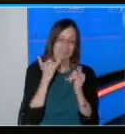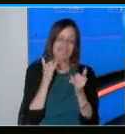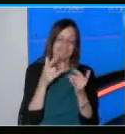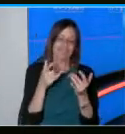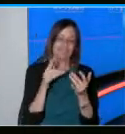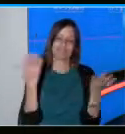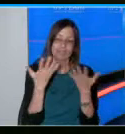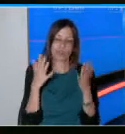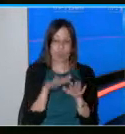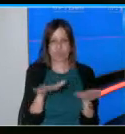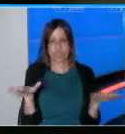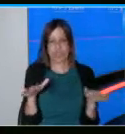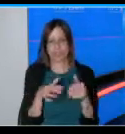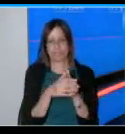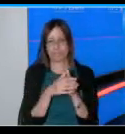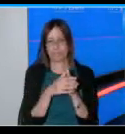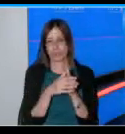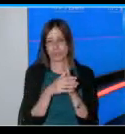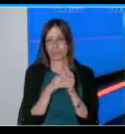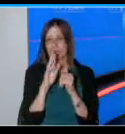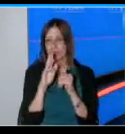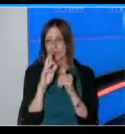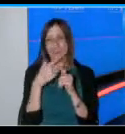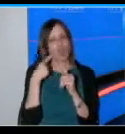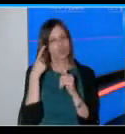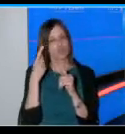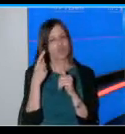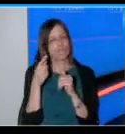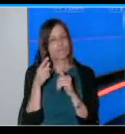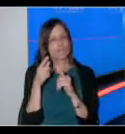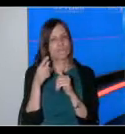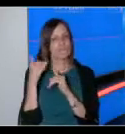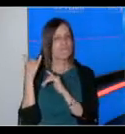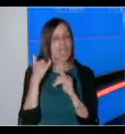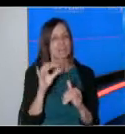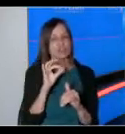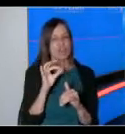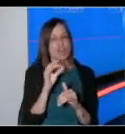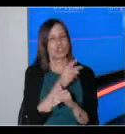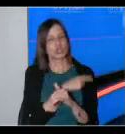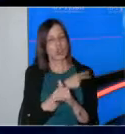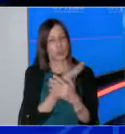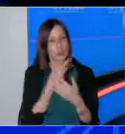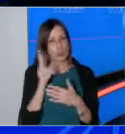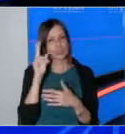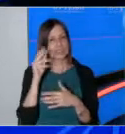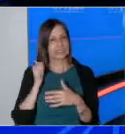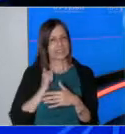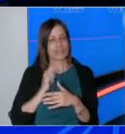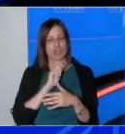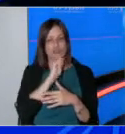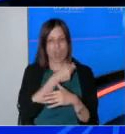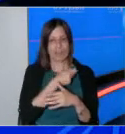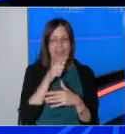הדברים שקורים בשטח. כן, ריבה, אתה חושב שההכנסה של שיטור יתר, צבא, שבק